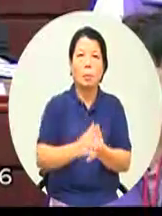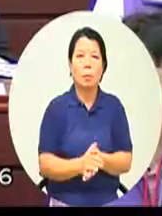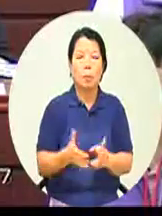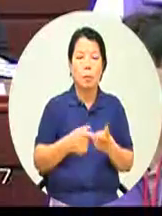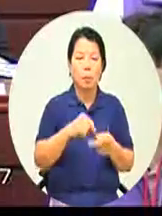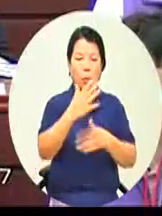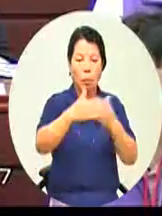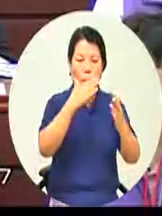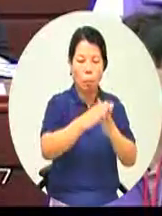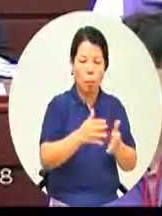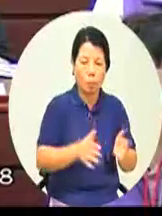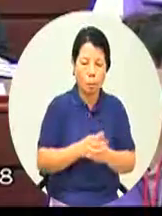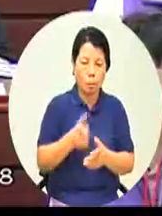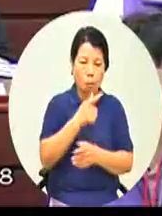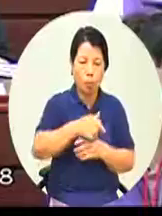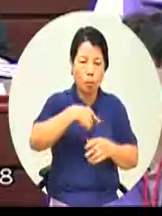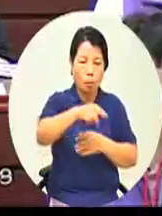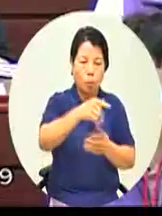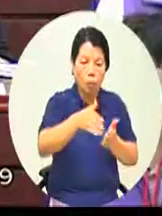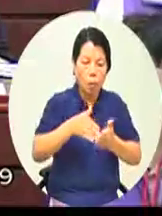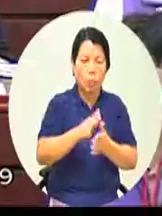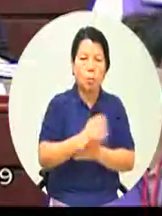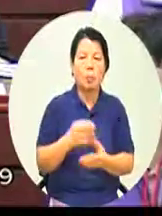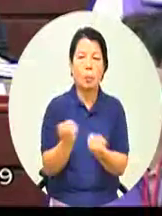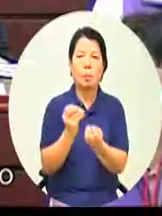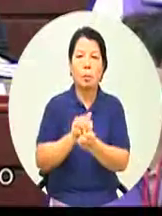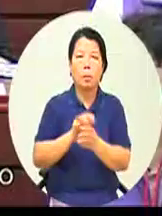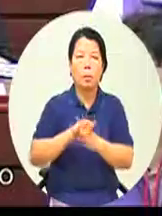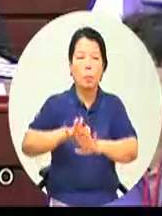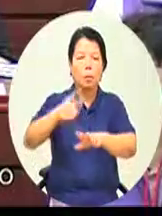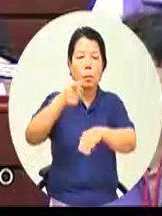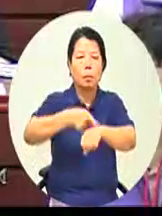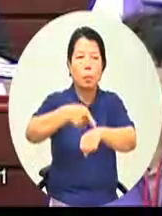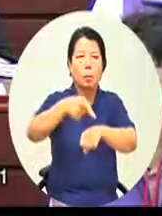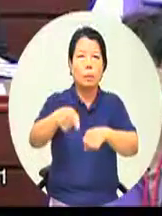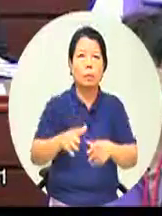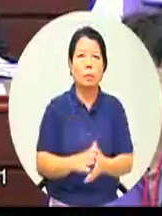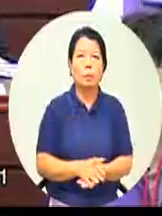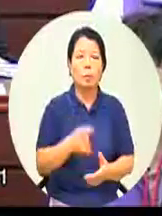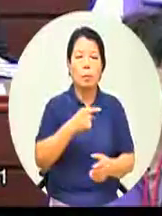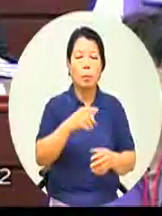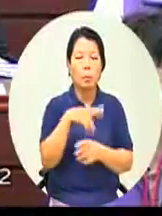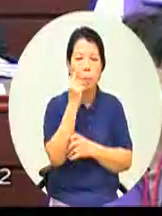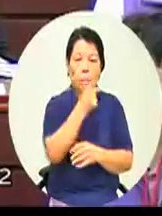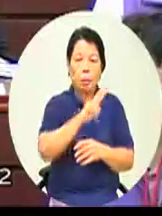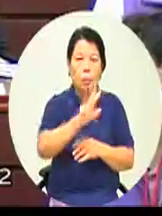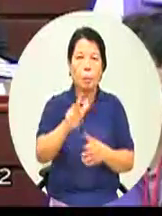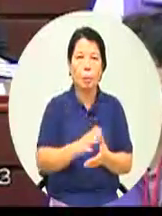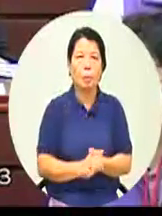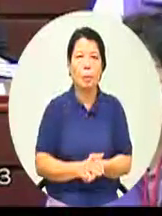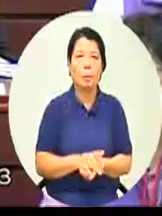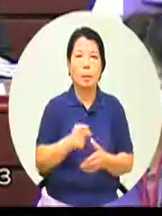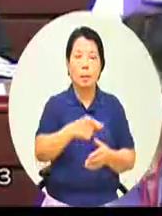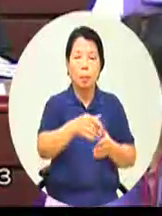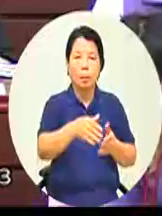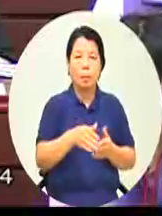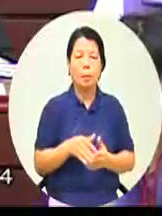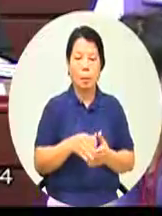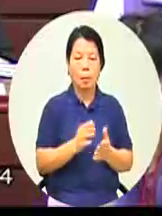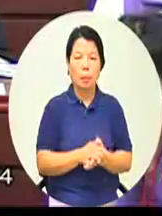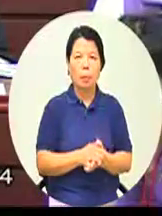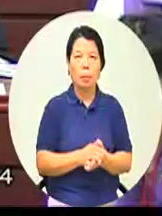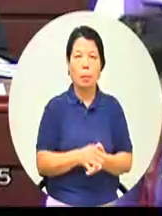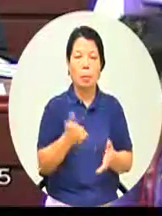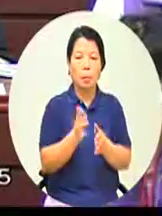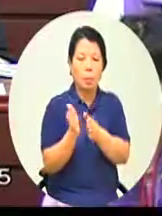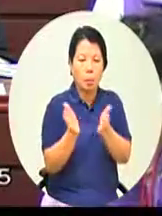学校实际他的需求，还有他的发展性。当然，刚才讲的用迄特色，特色就较偏